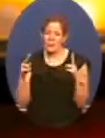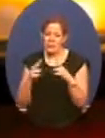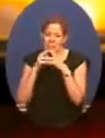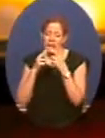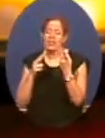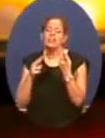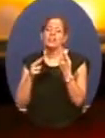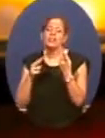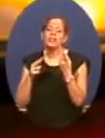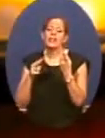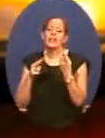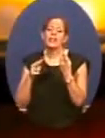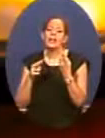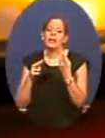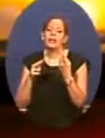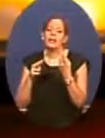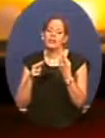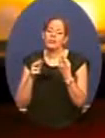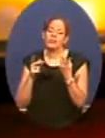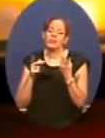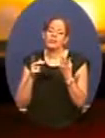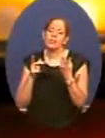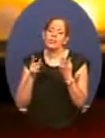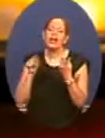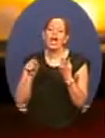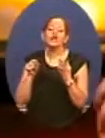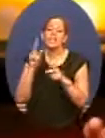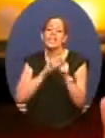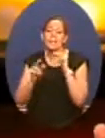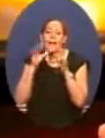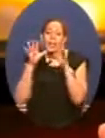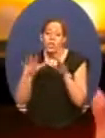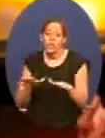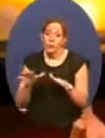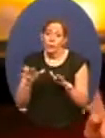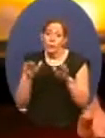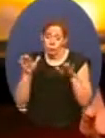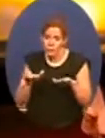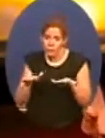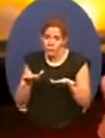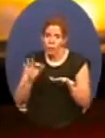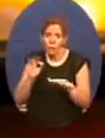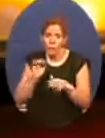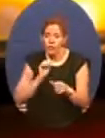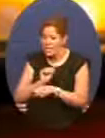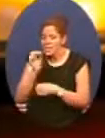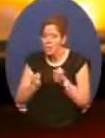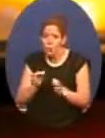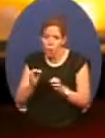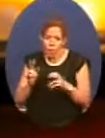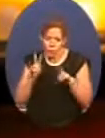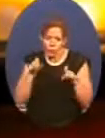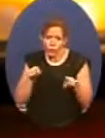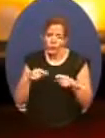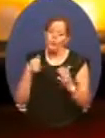הליקחה, פייר בן סוסון קוראים לו, על כך שהוא דיבר על אנטישמיות מוסלמית. הוא נתבע על הביטוי הזה. בסוף הוא זוכה